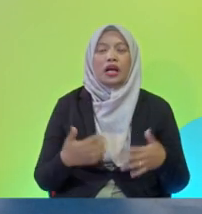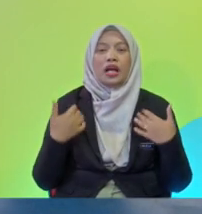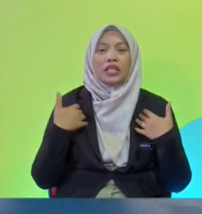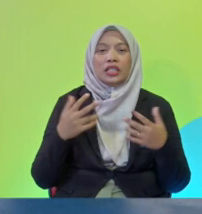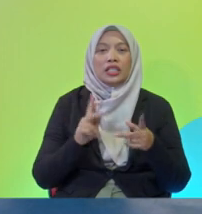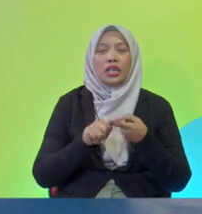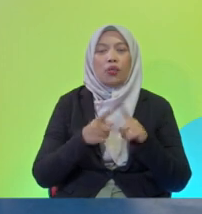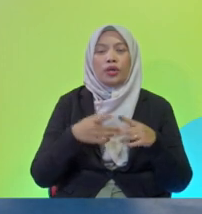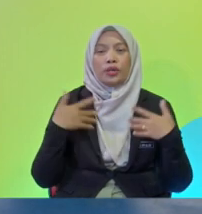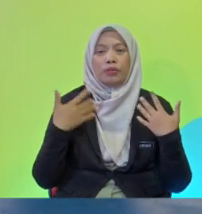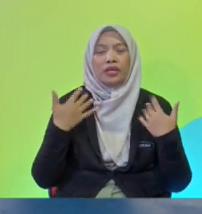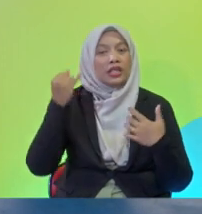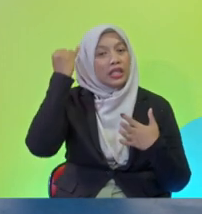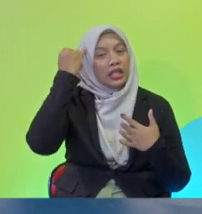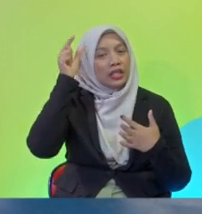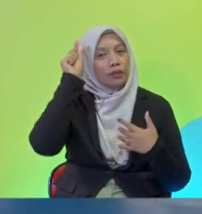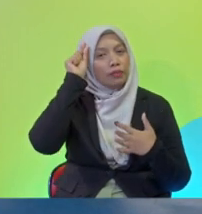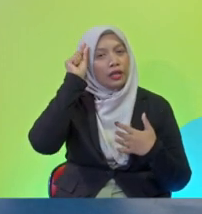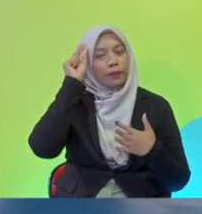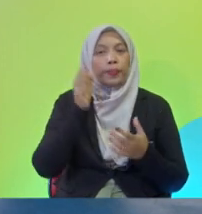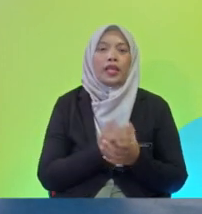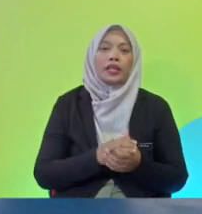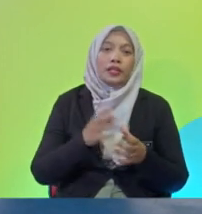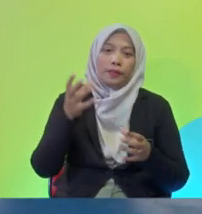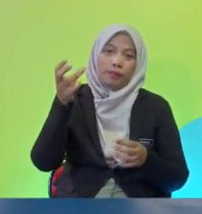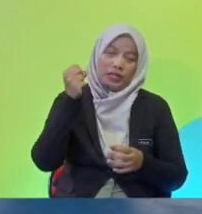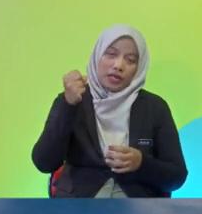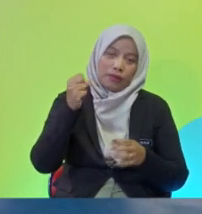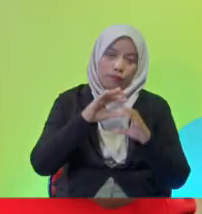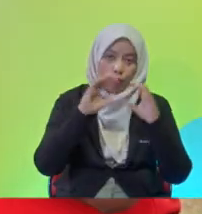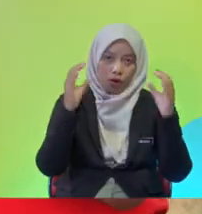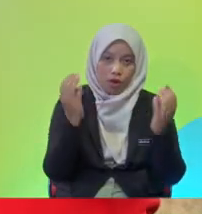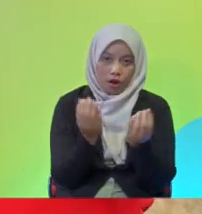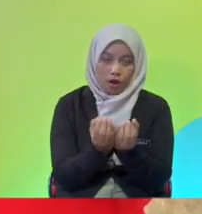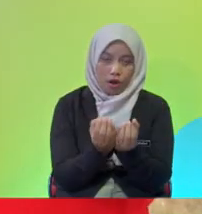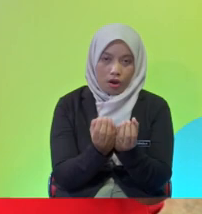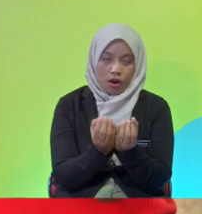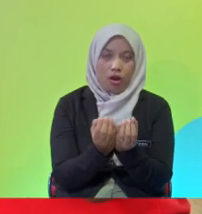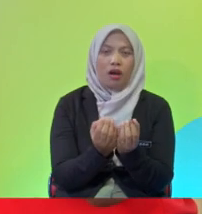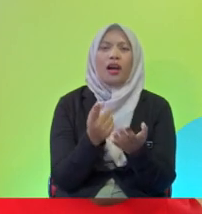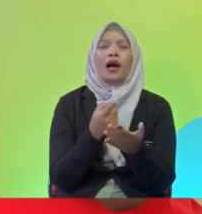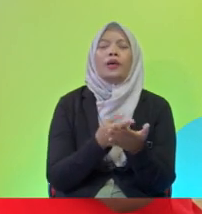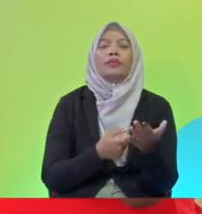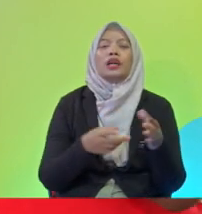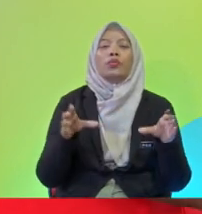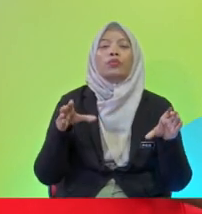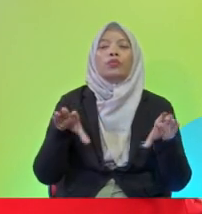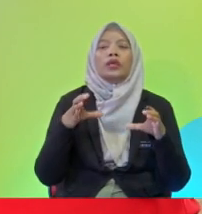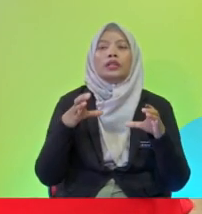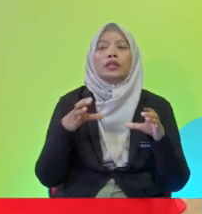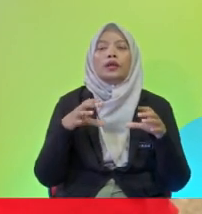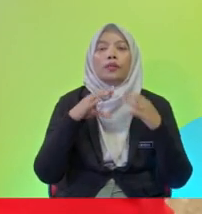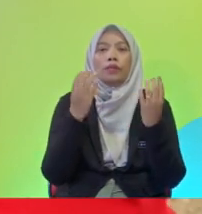rumah, kalau perasan tadi, Iqbal, okay, dia telah memegang bola. Saya tanya sikit pada Iqbal sebenarnya. Situasi apa tu yang kamu buat tadi, masa situasi